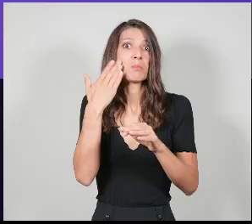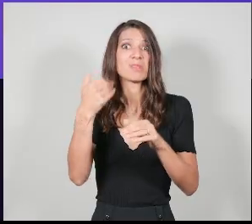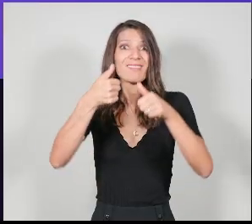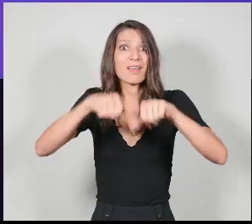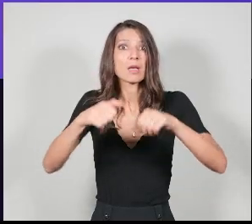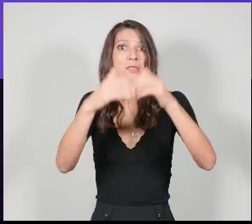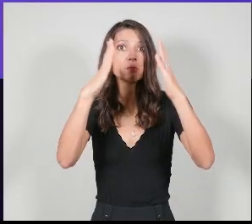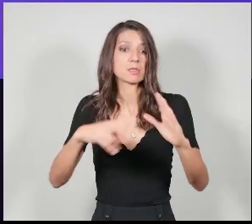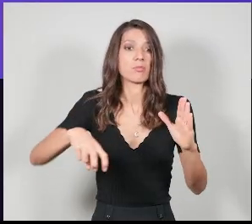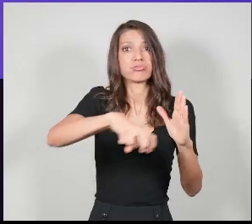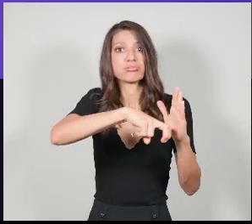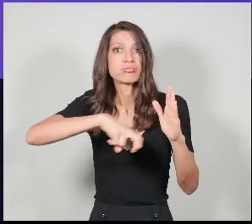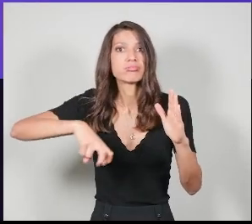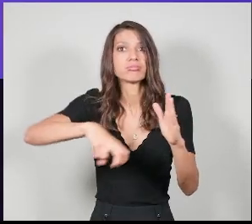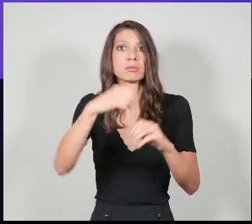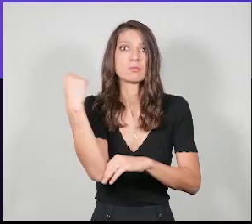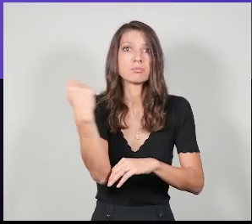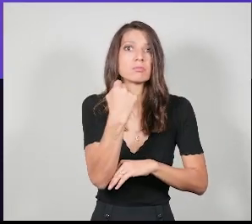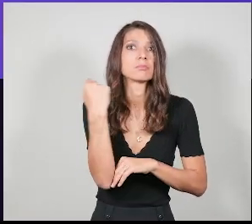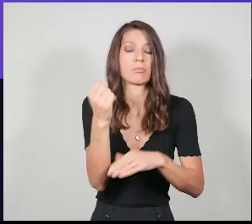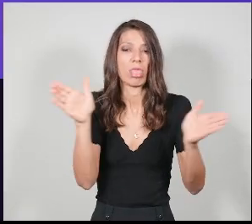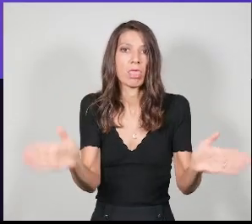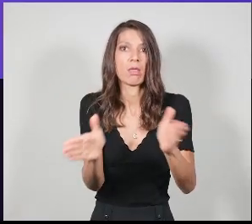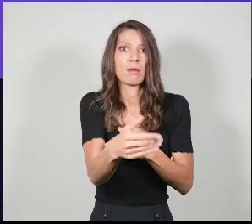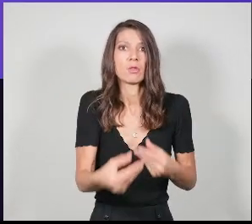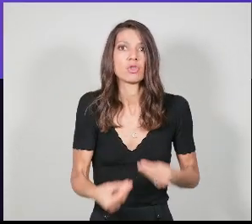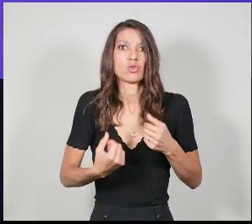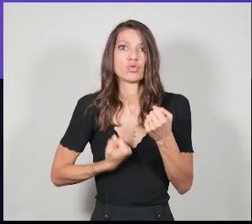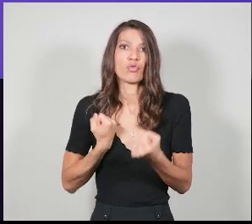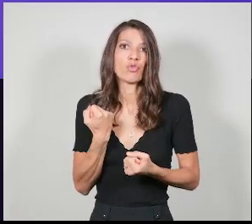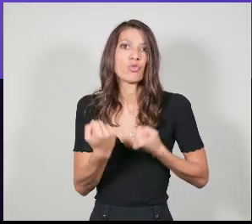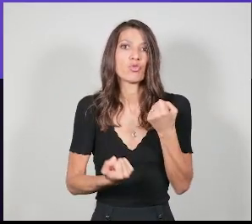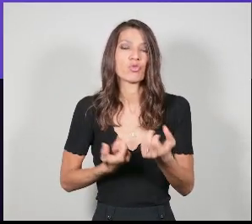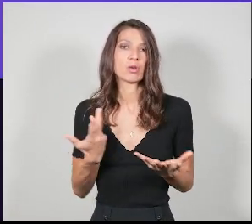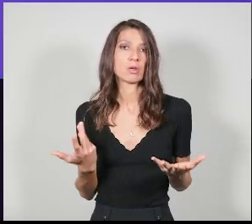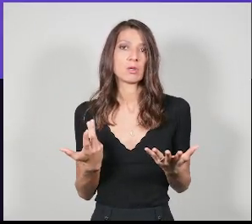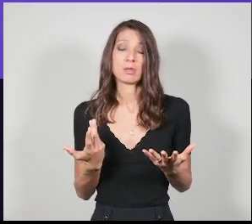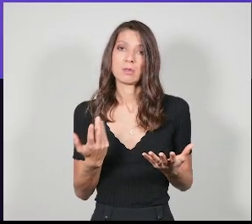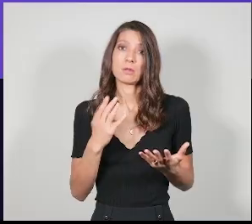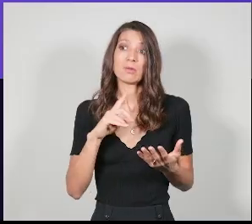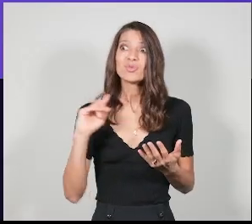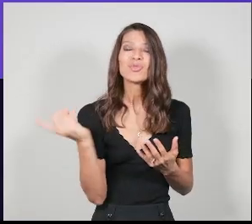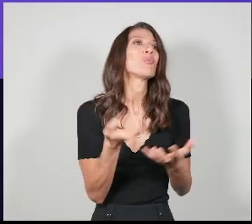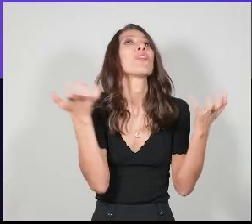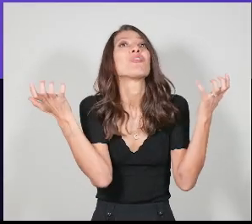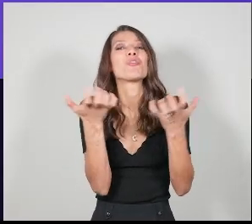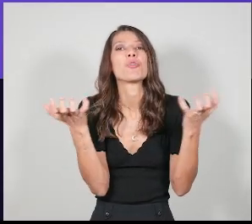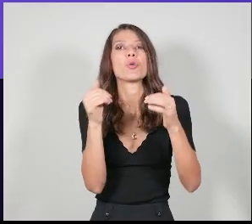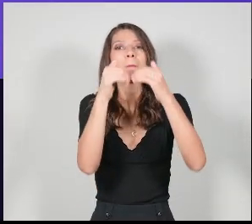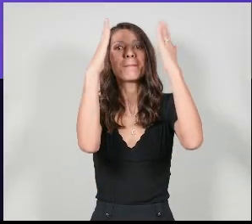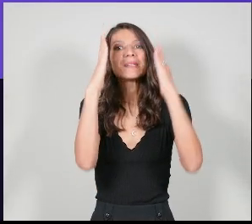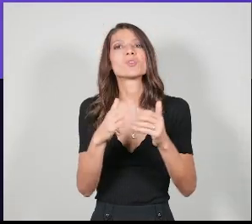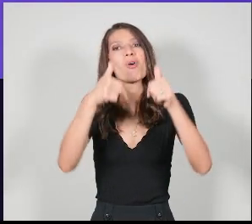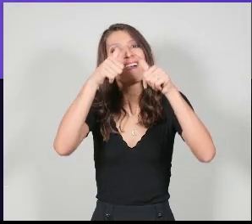un lieu d'enfermement et un lieu de souffrance. Donc ça n'est pas désirable pour tout le monde, ça n'est pas souhaitable pour